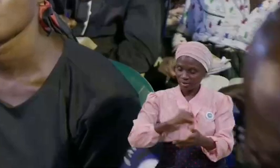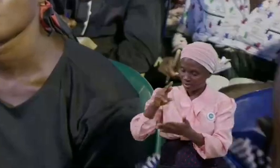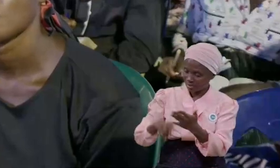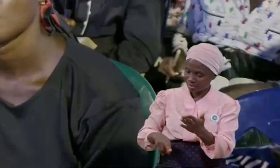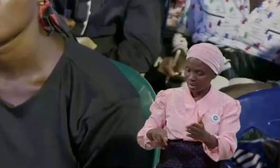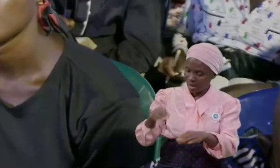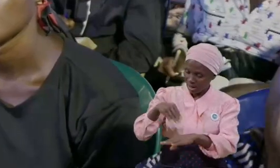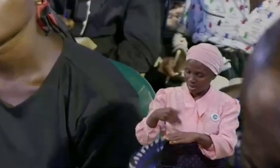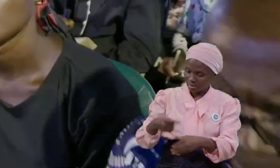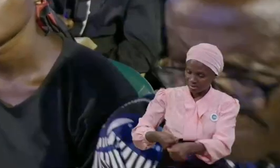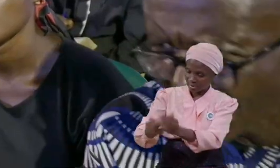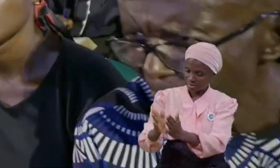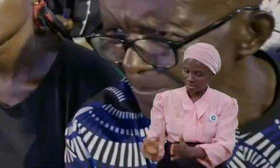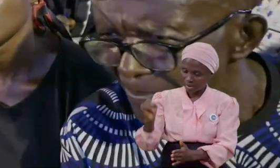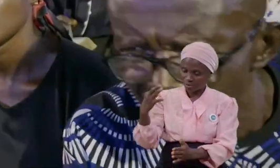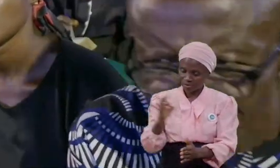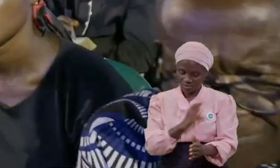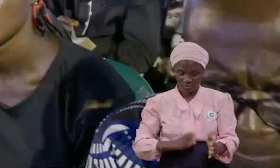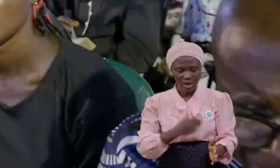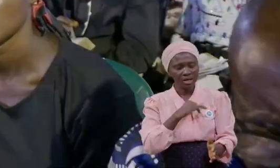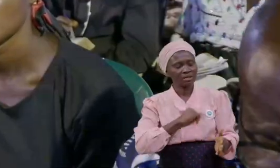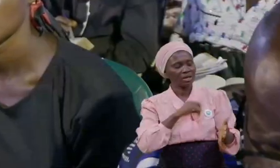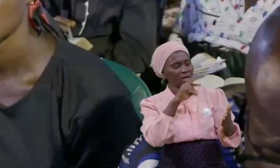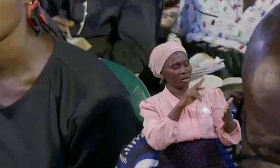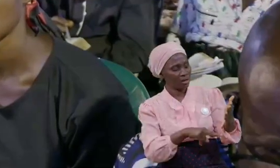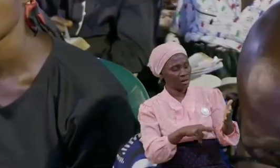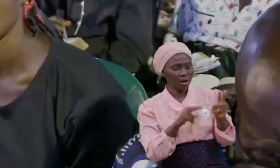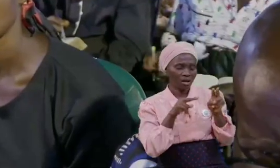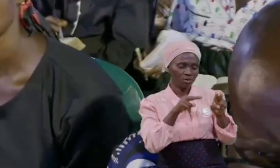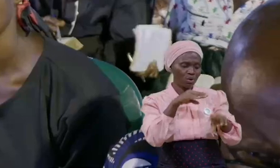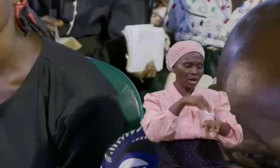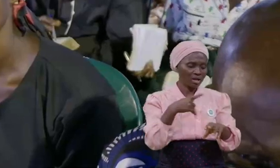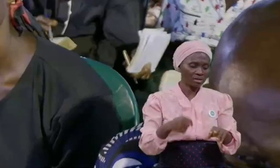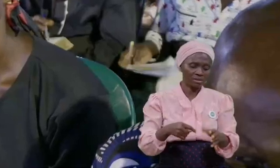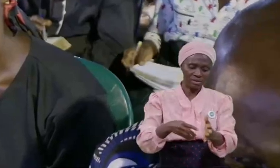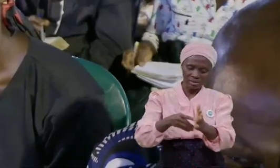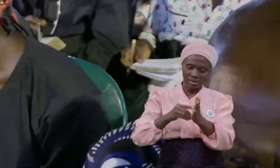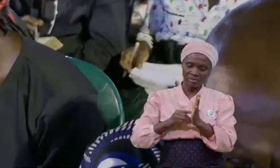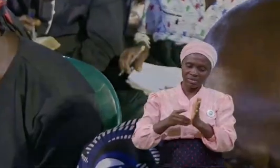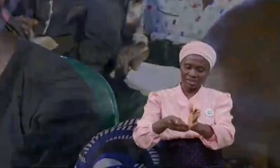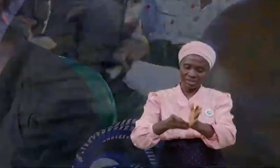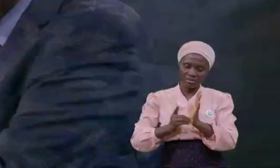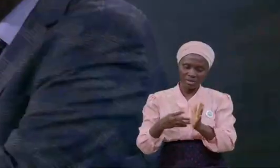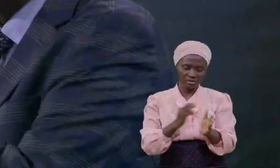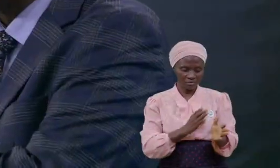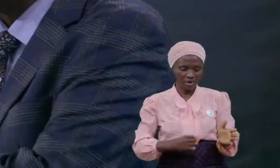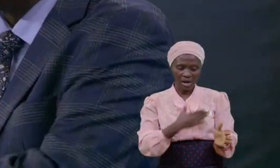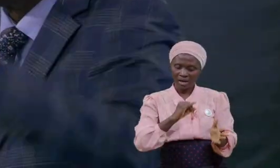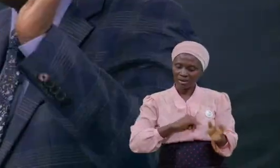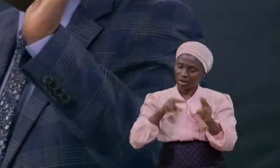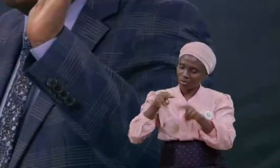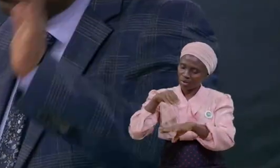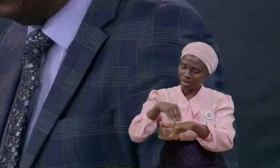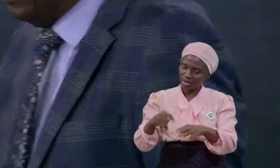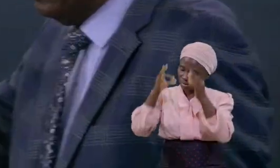regarde les exigences de Christ, comme je regarde la décision pour Christ, je sais que je ne suis pas encore